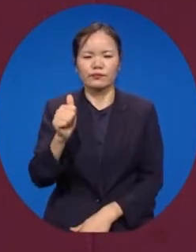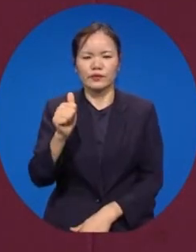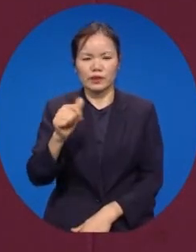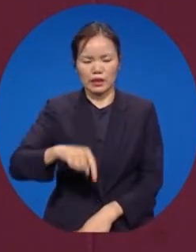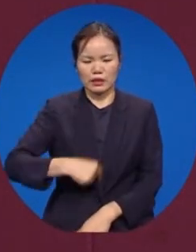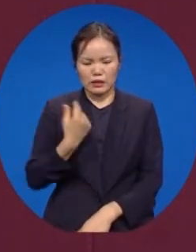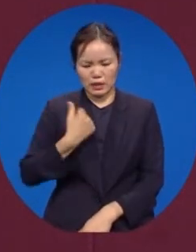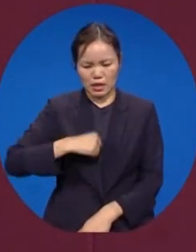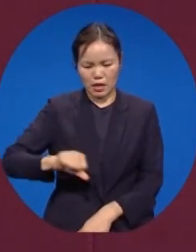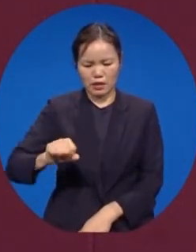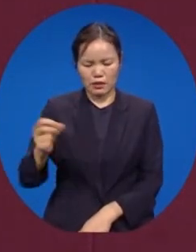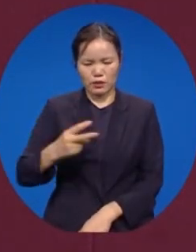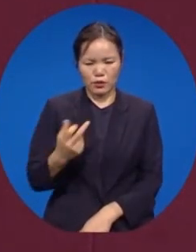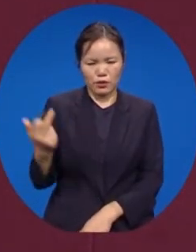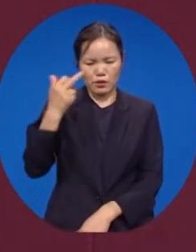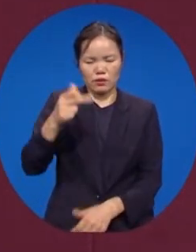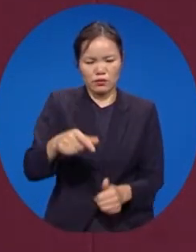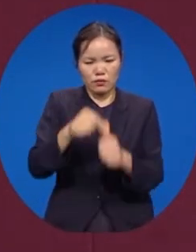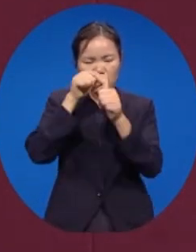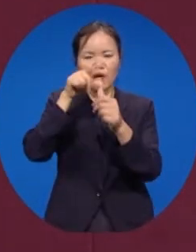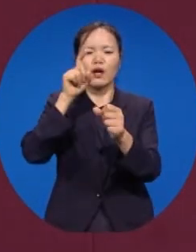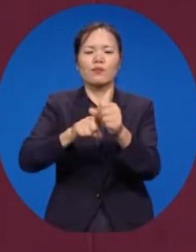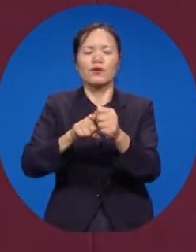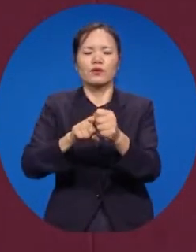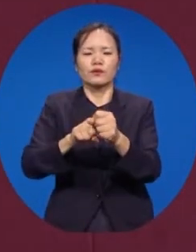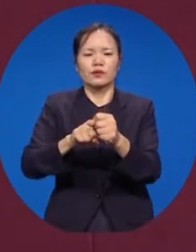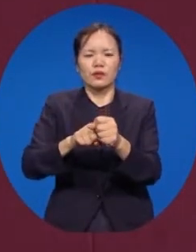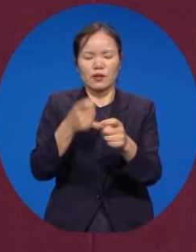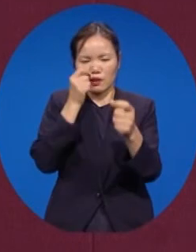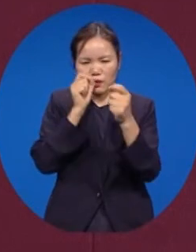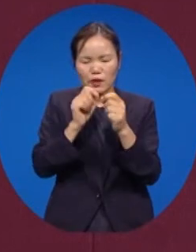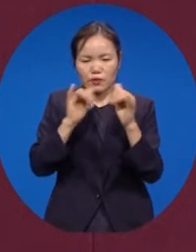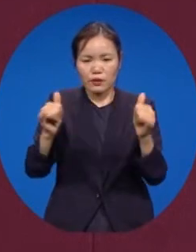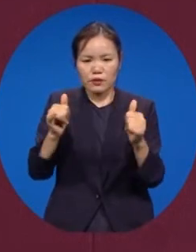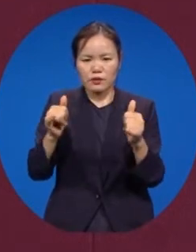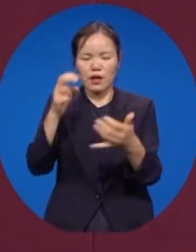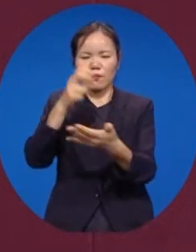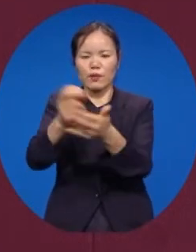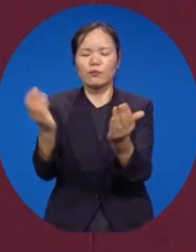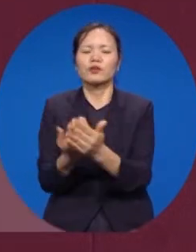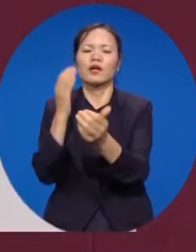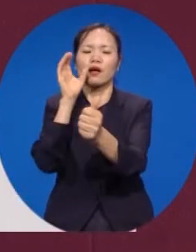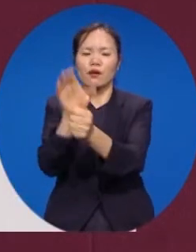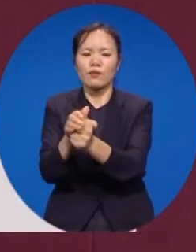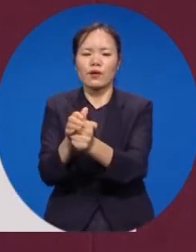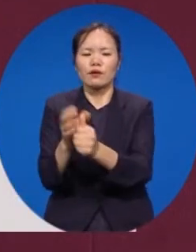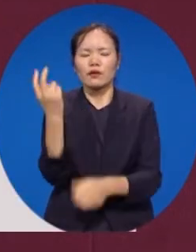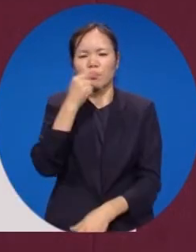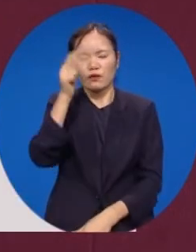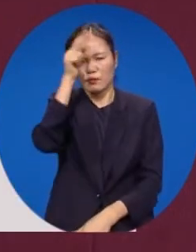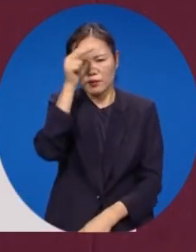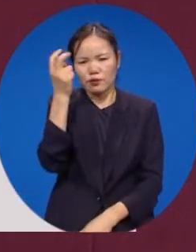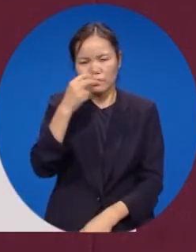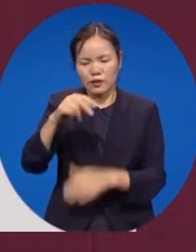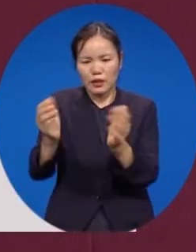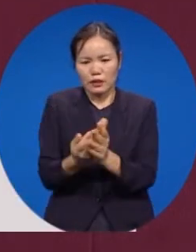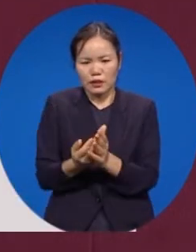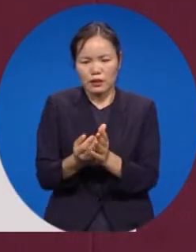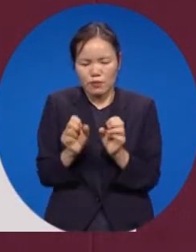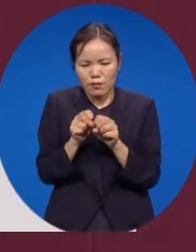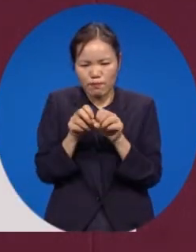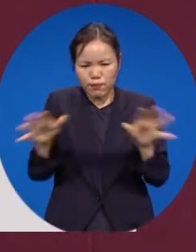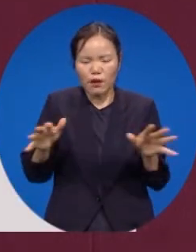자신의 아들들과 형님을 구하기 위해서 첫건을 법무부 장관에 안치거나 검찰 수사팀을 인사로 해체시키지